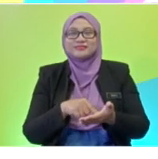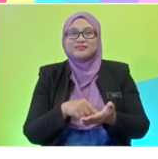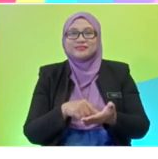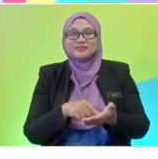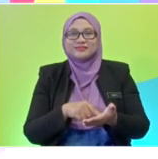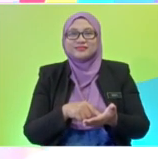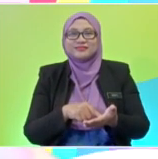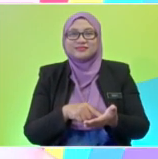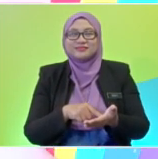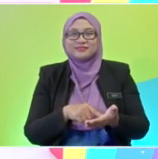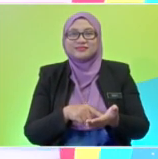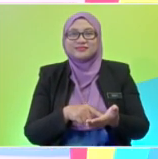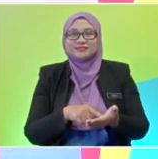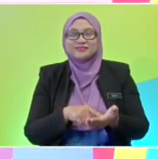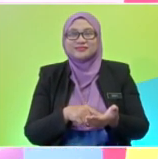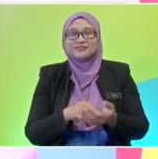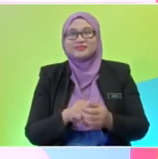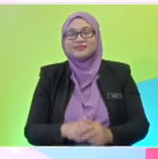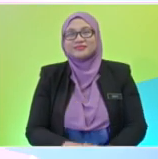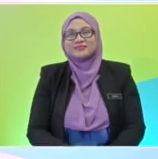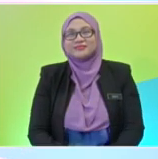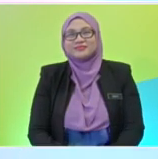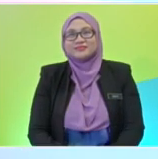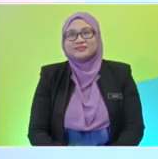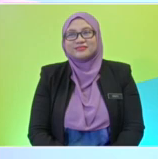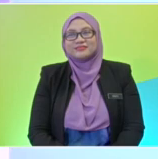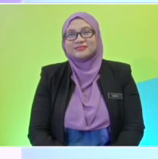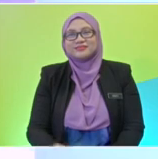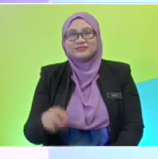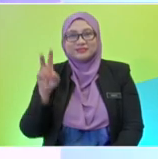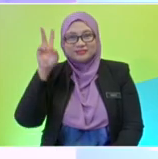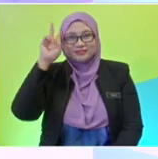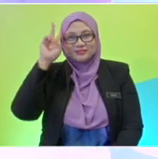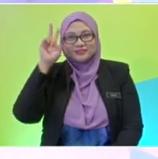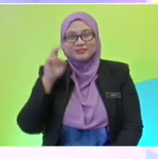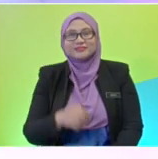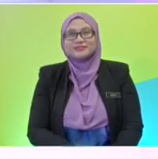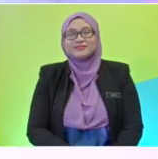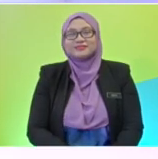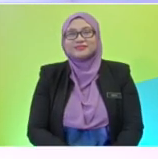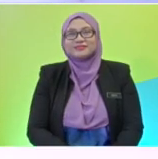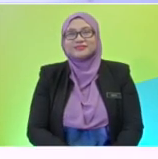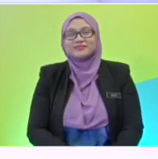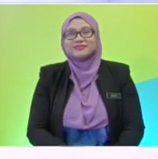bertoleransi yang kita boleh buat tempat duduk di dalam Kristus